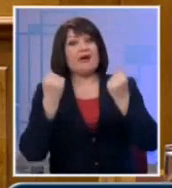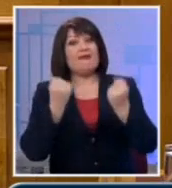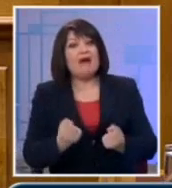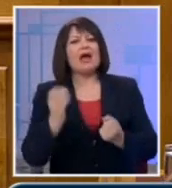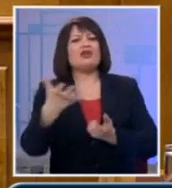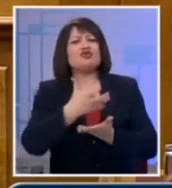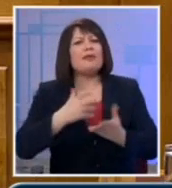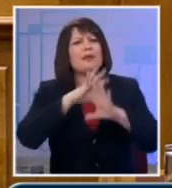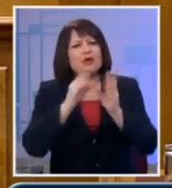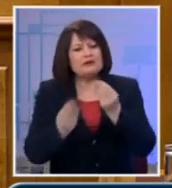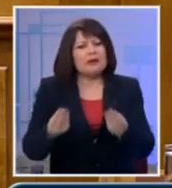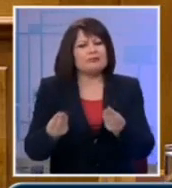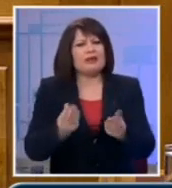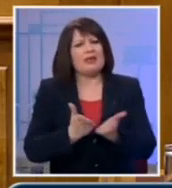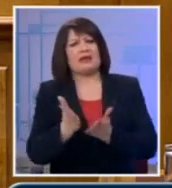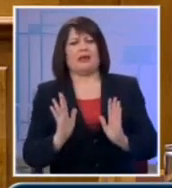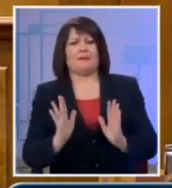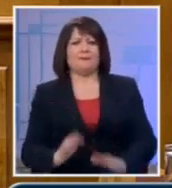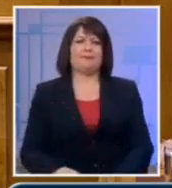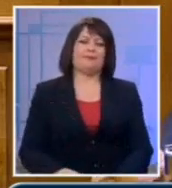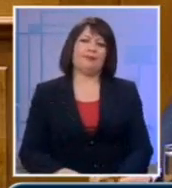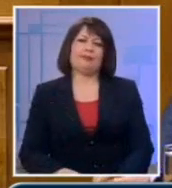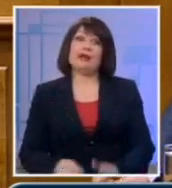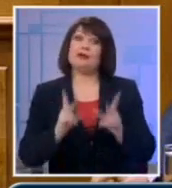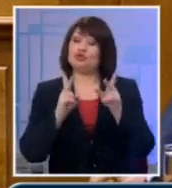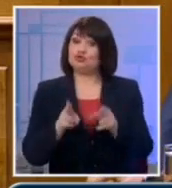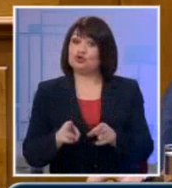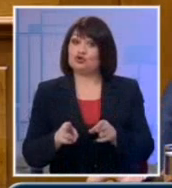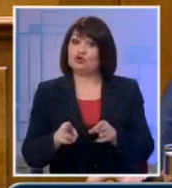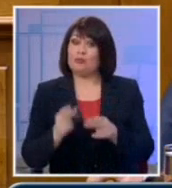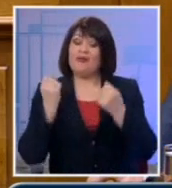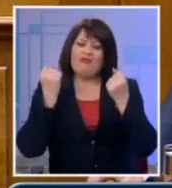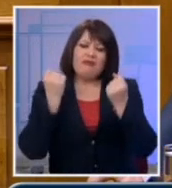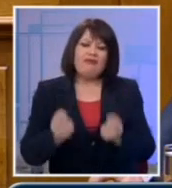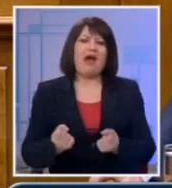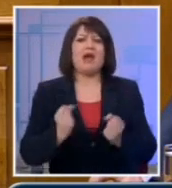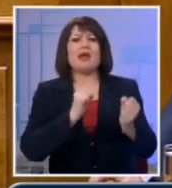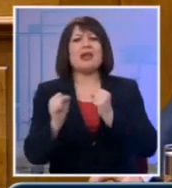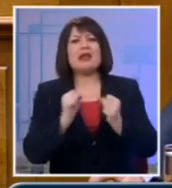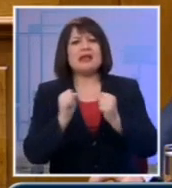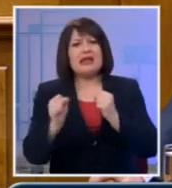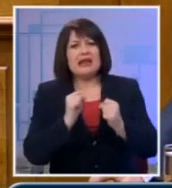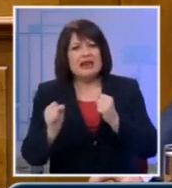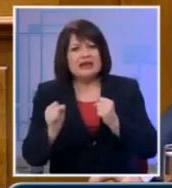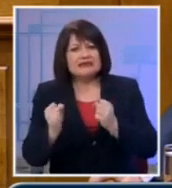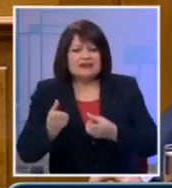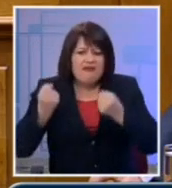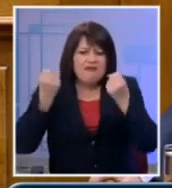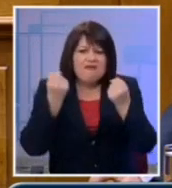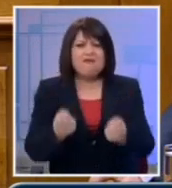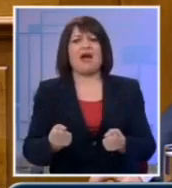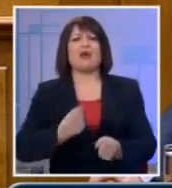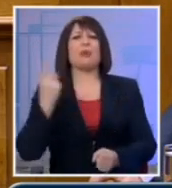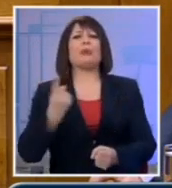εισοδημάτων. Για να σταματήσουν τα βάρη της κρίσης να συνεχίζουν να τα φορτώνονται τα